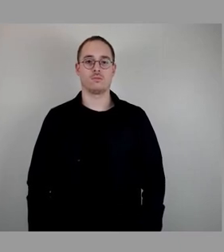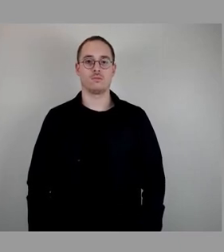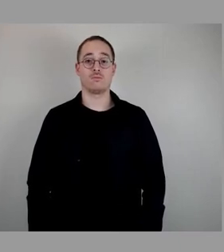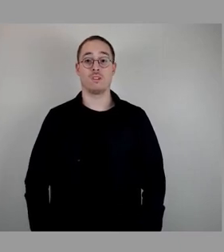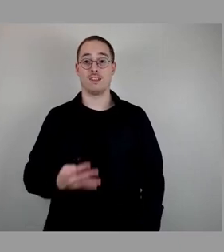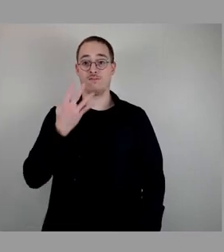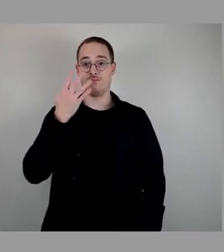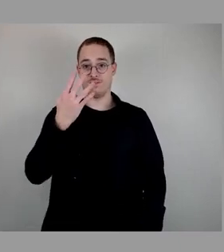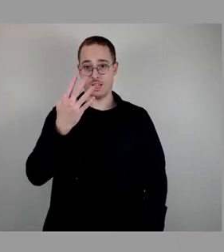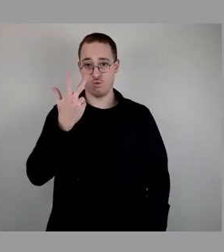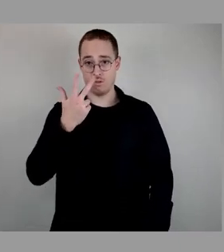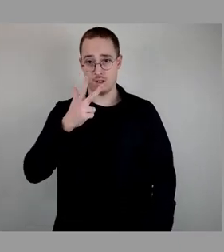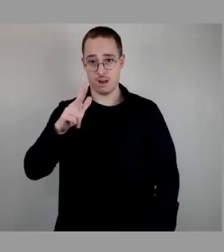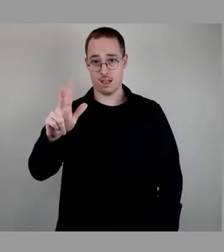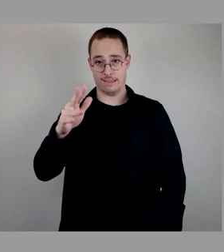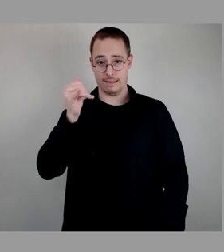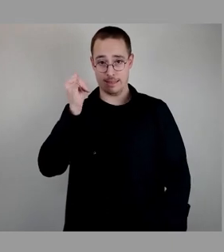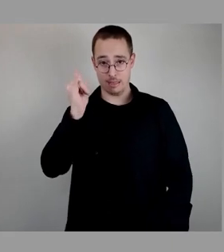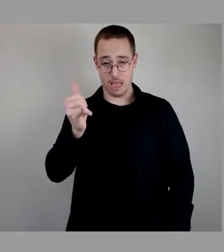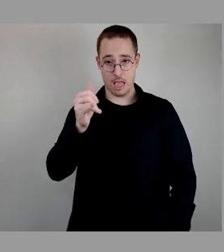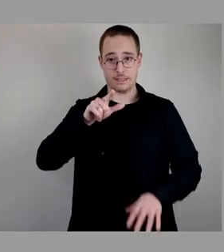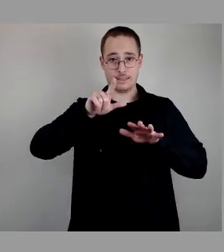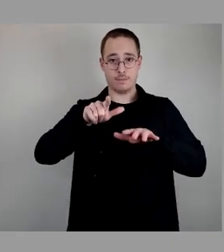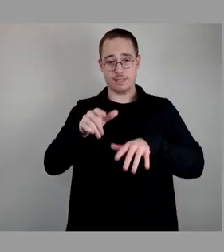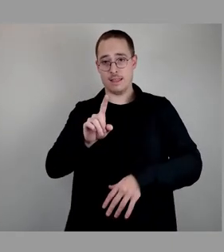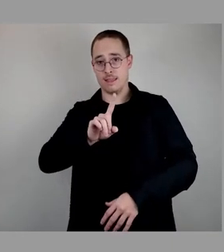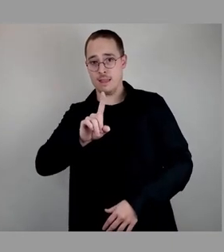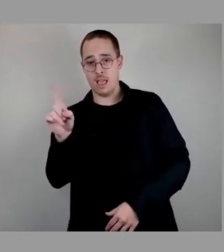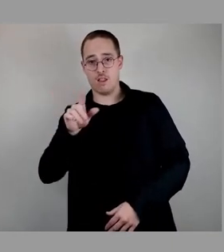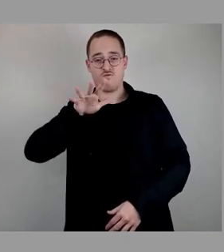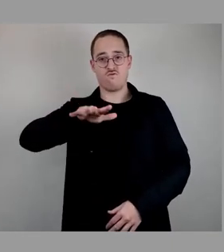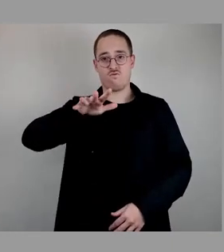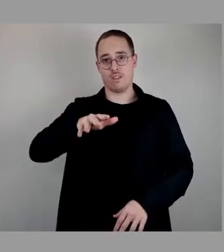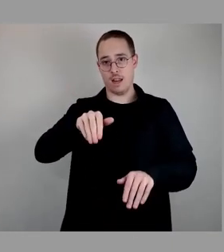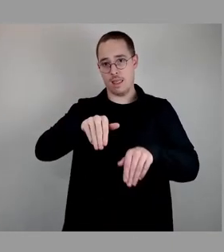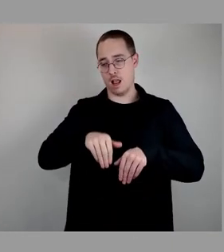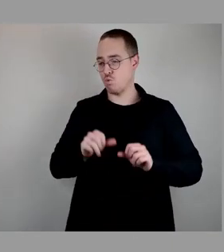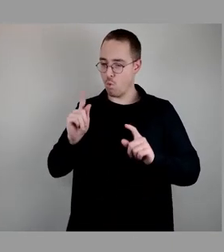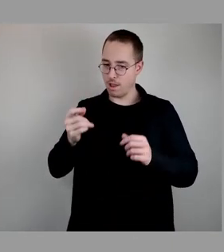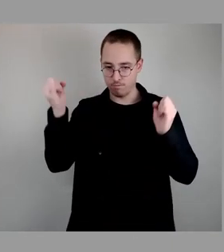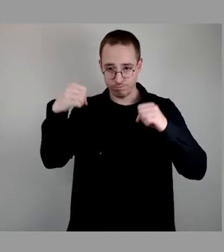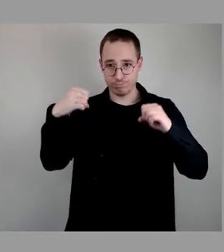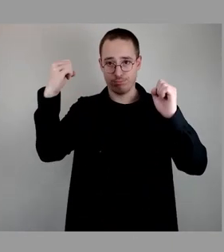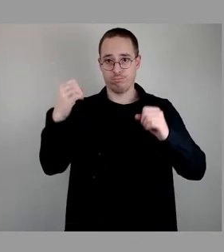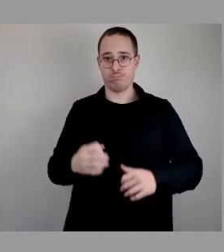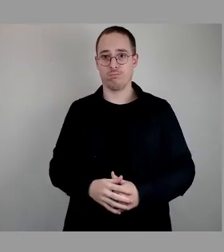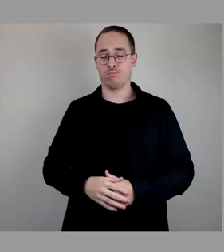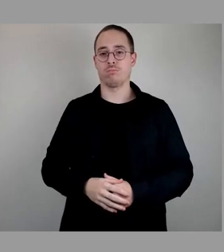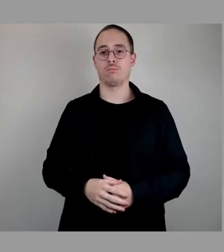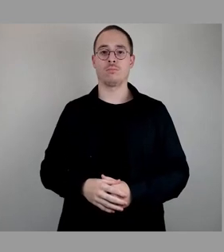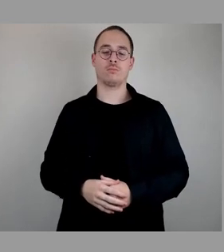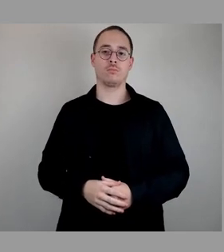34, 17, 15, damit beschlossen. Wir kommen